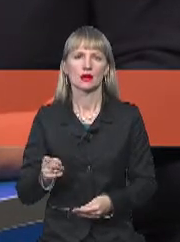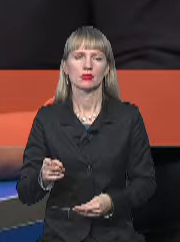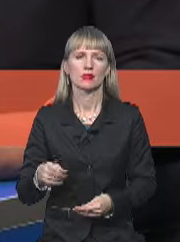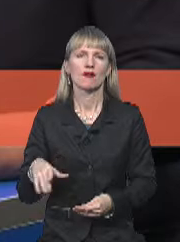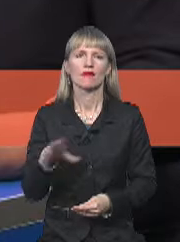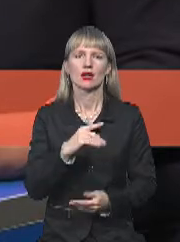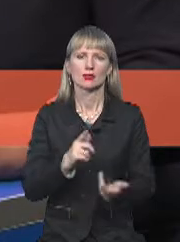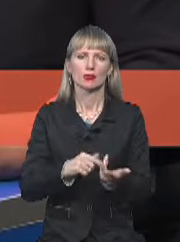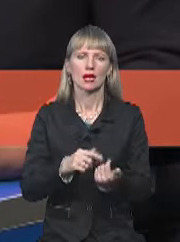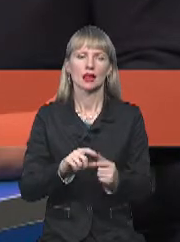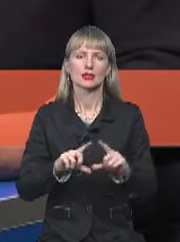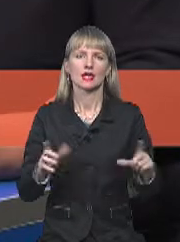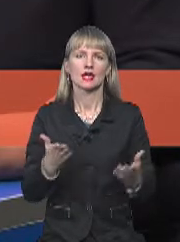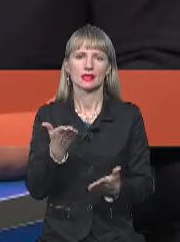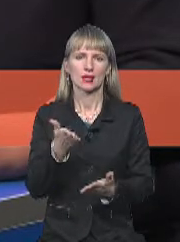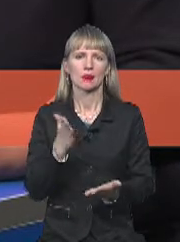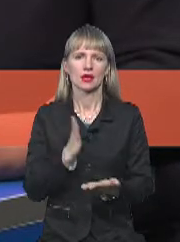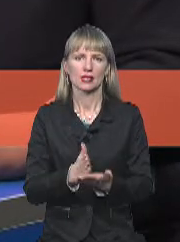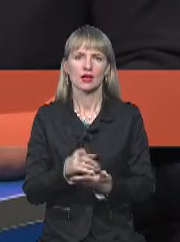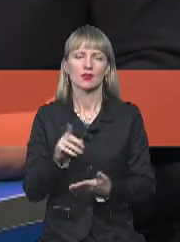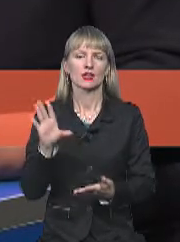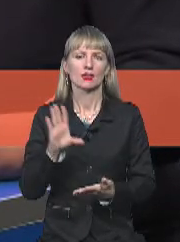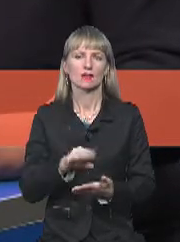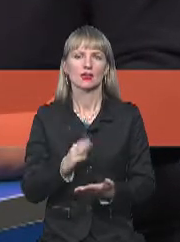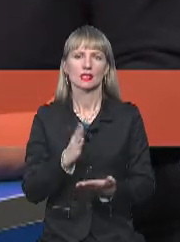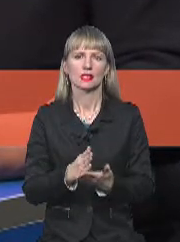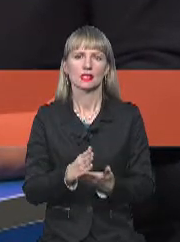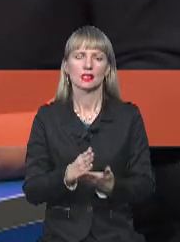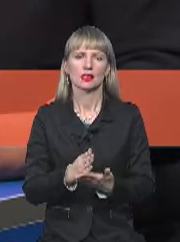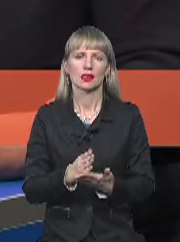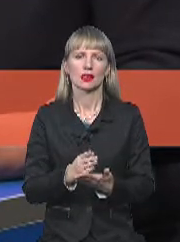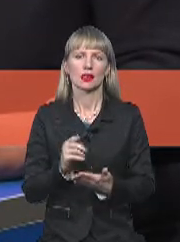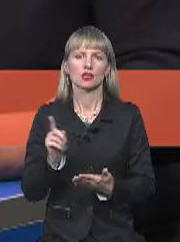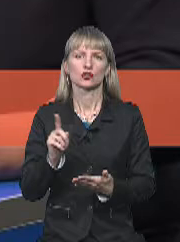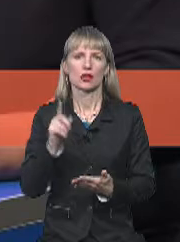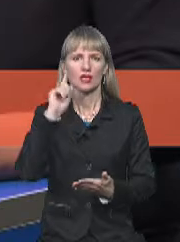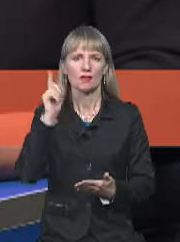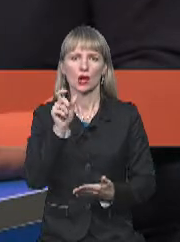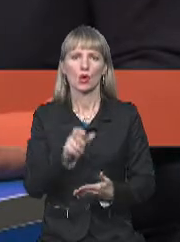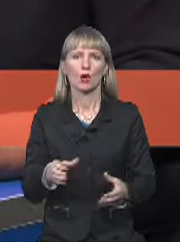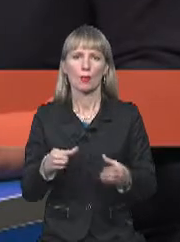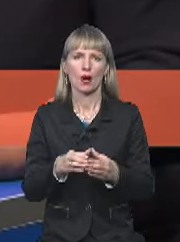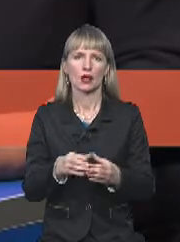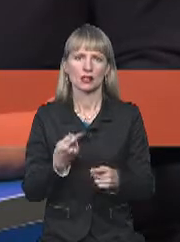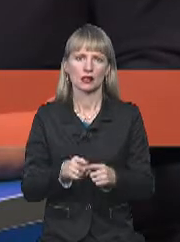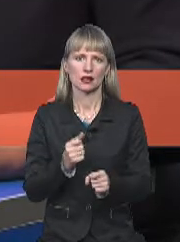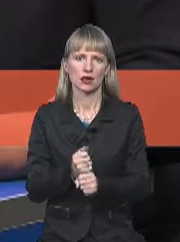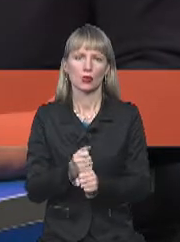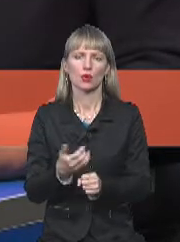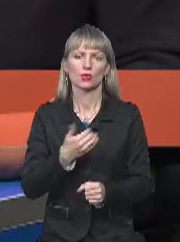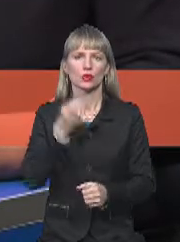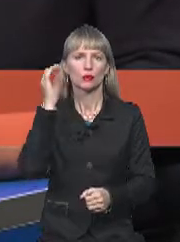увесь перелік заходів, які там відбуваються, вони всі відбуваються з подачі єврейської громади. Да, а я хочу нагадати, да,